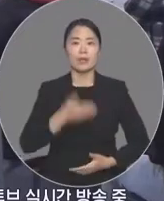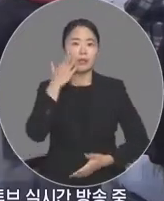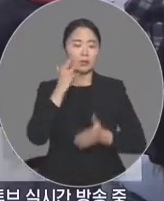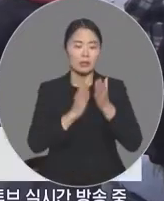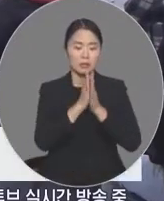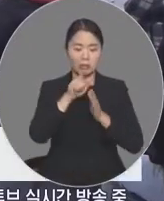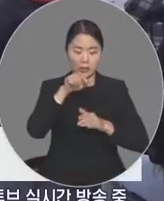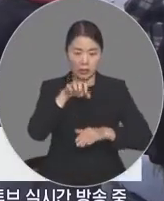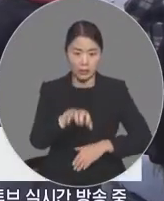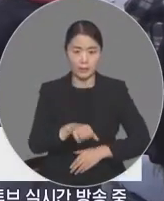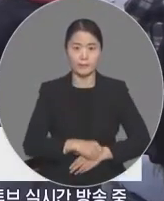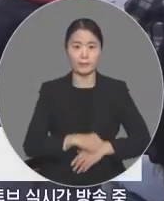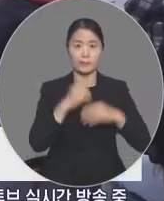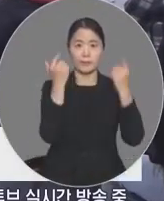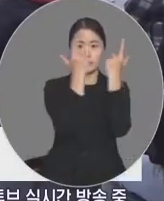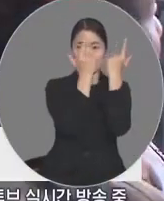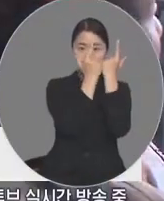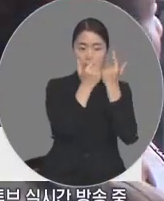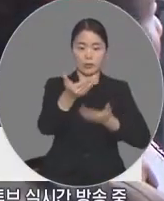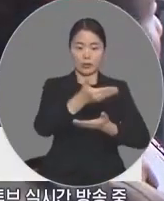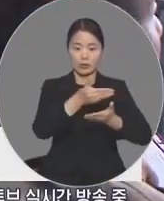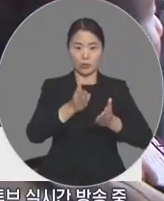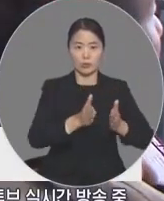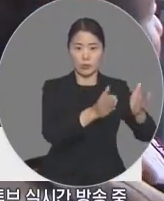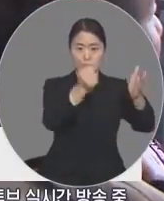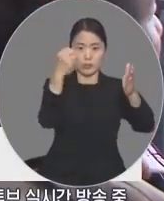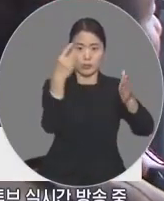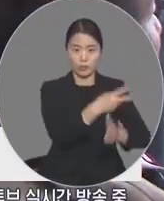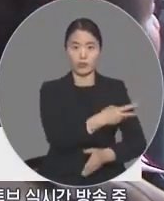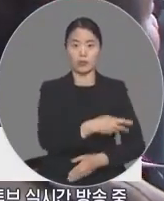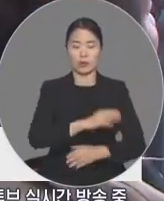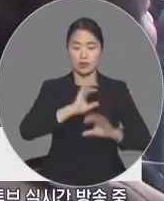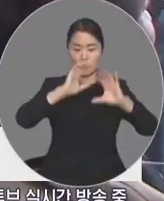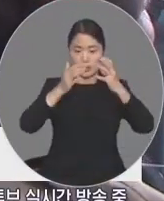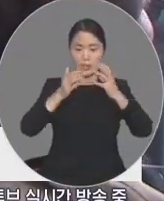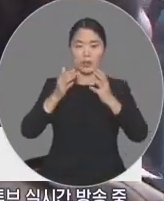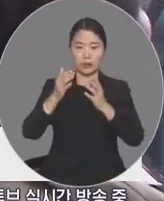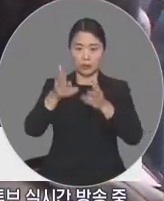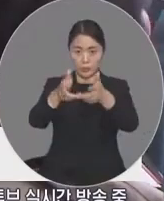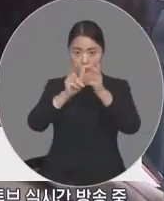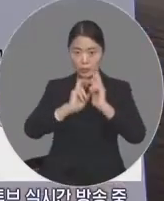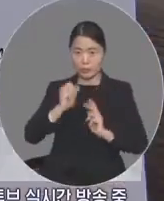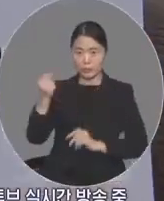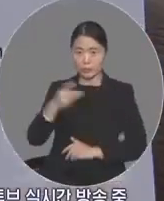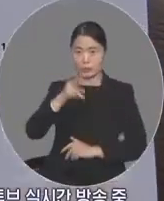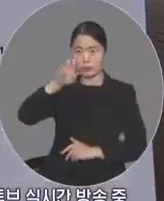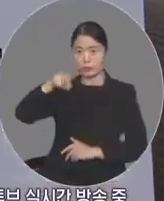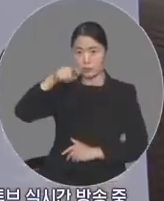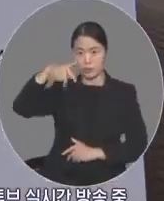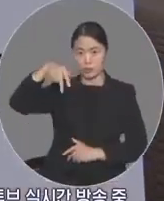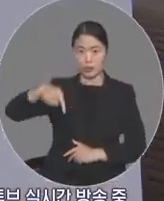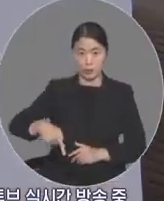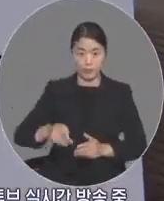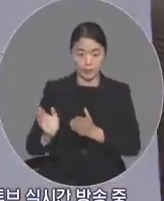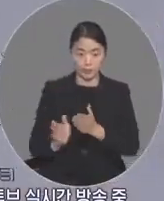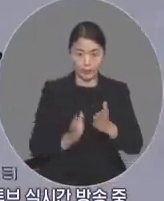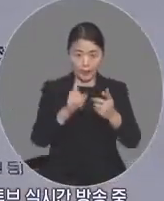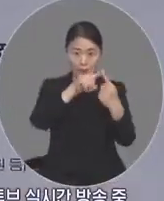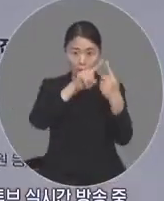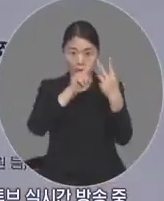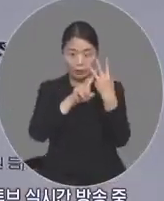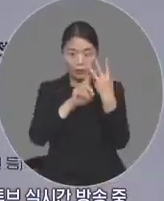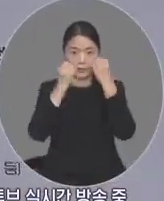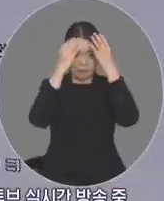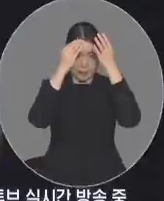울산시는 이 자리에서 북부순환도로와 국가정원교, 문수로 등을 순환하는 노선 3개를 신설한다고 밝혔습니다.